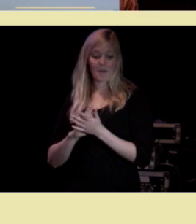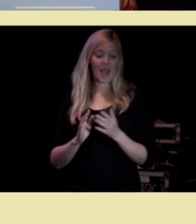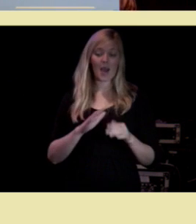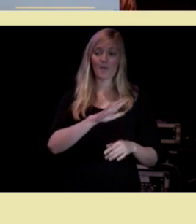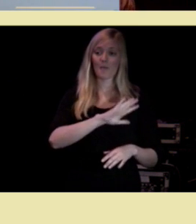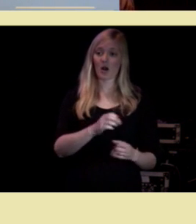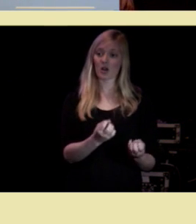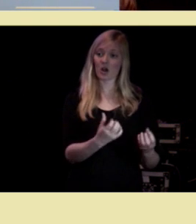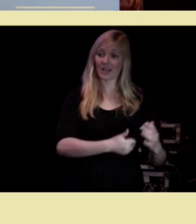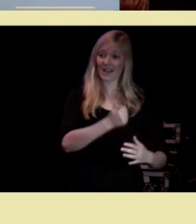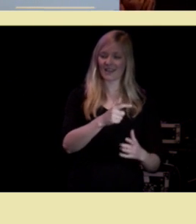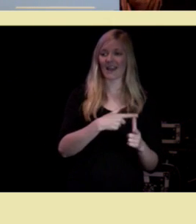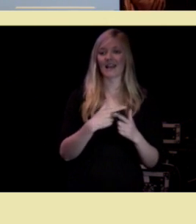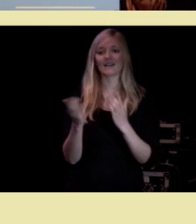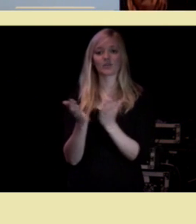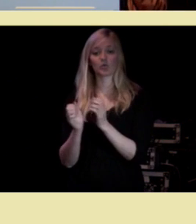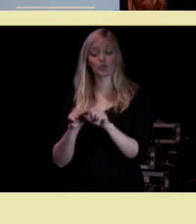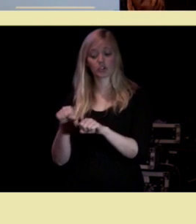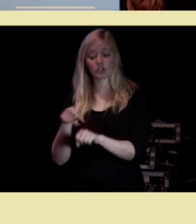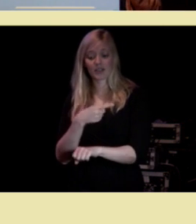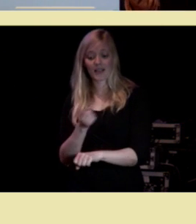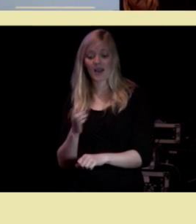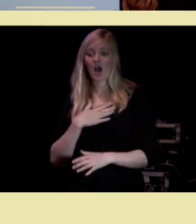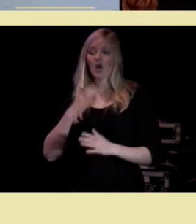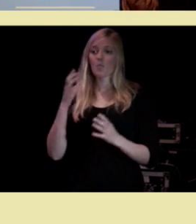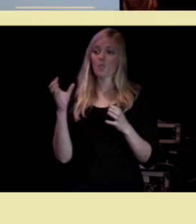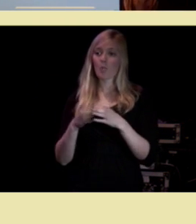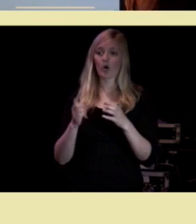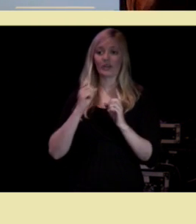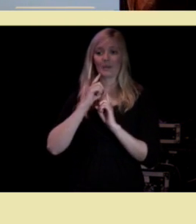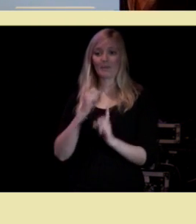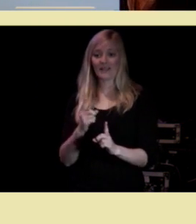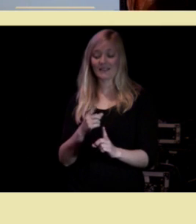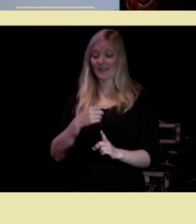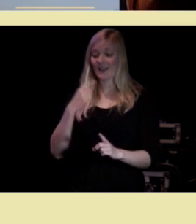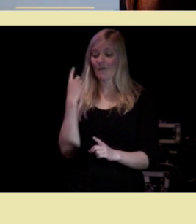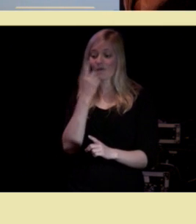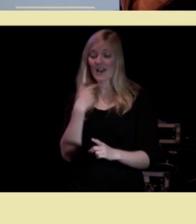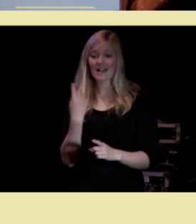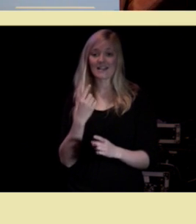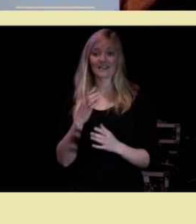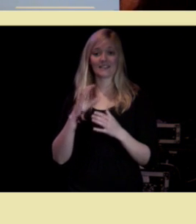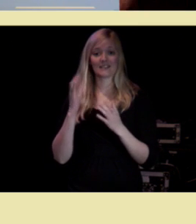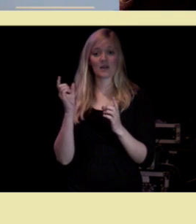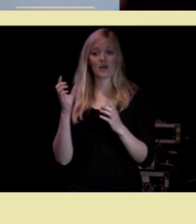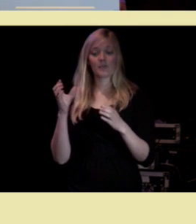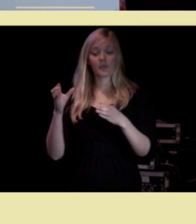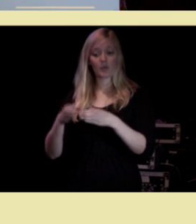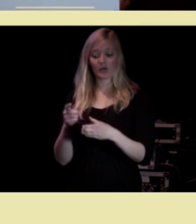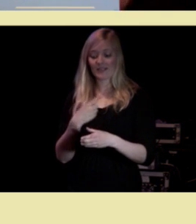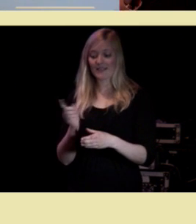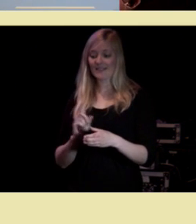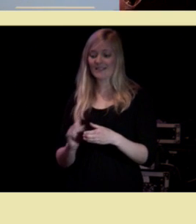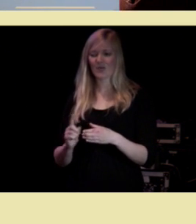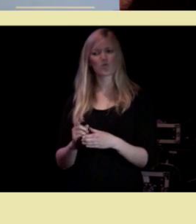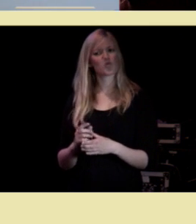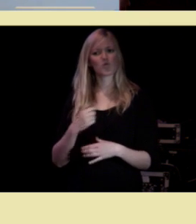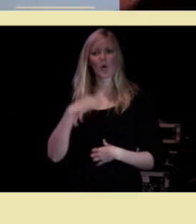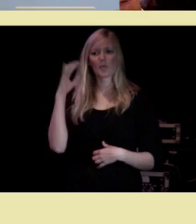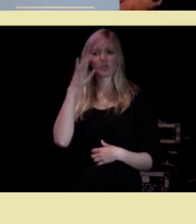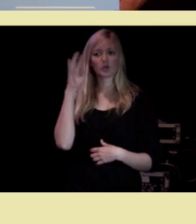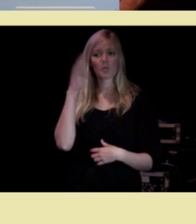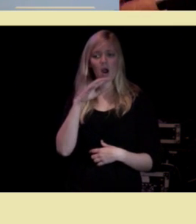eller skolestyrer har møteplikt. Det foreldrenes møte, det de som kommer inn og melder sin bekymring, og